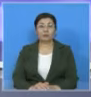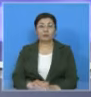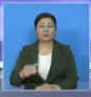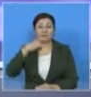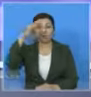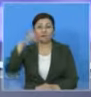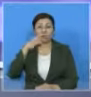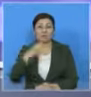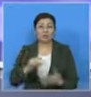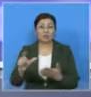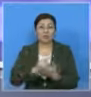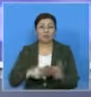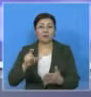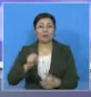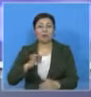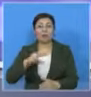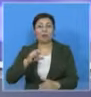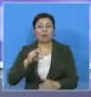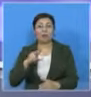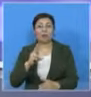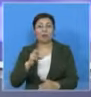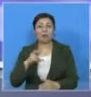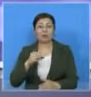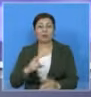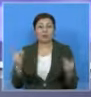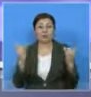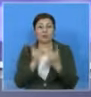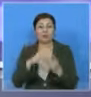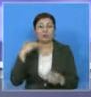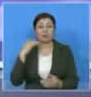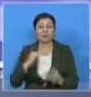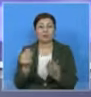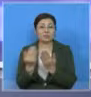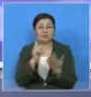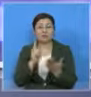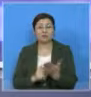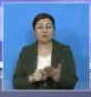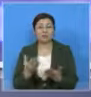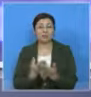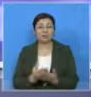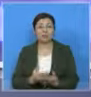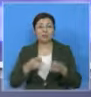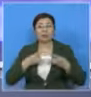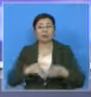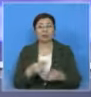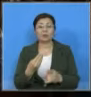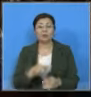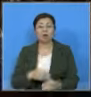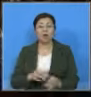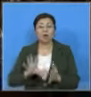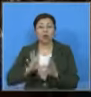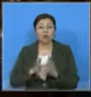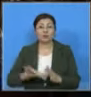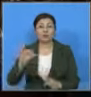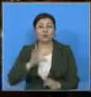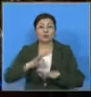Известный казахстанский поэт Айбек Калмагамбетов встретился с актюбинскими читателями. Литературный вечер уроженец села Шахпартогай Атырауской области